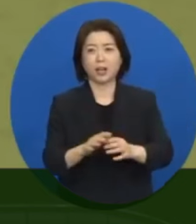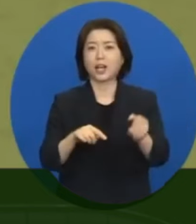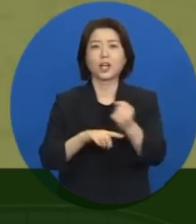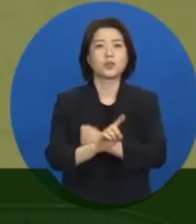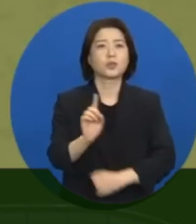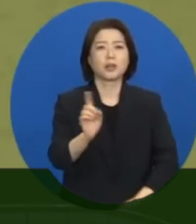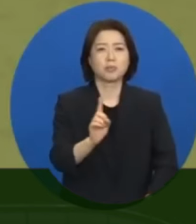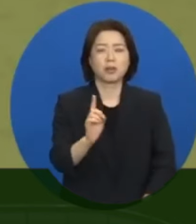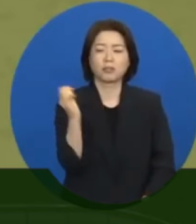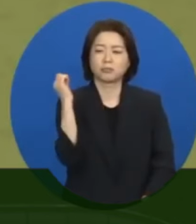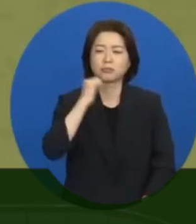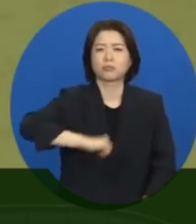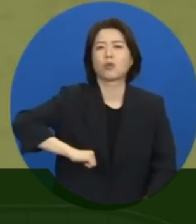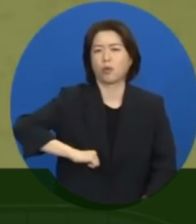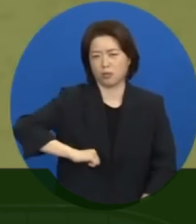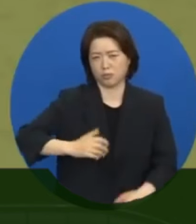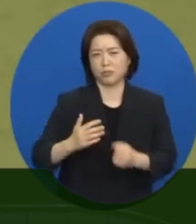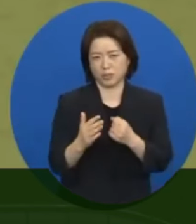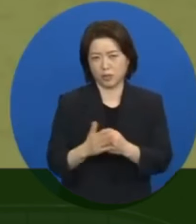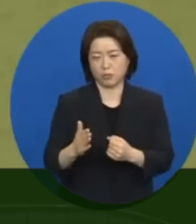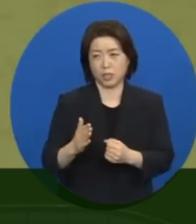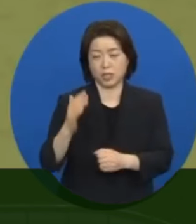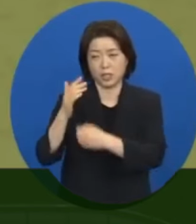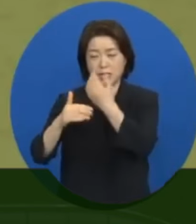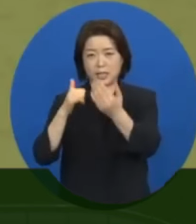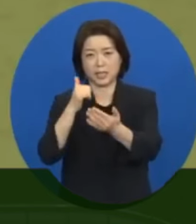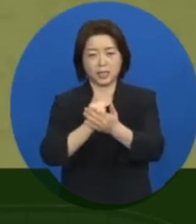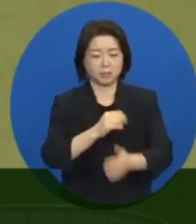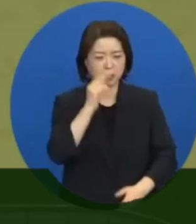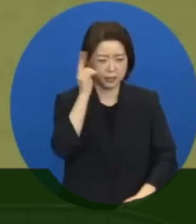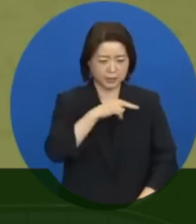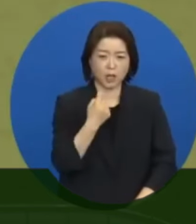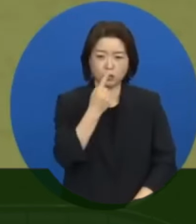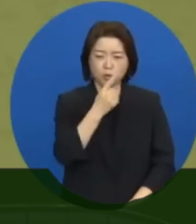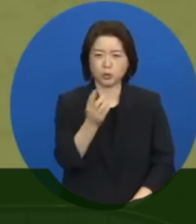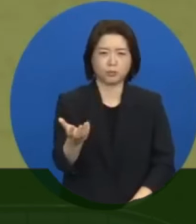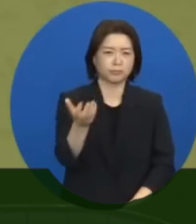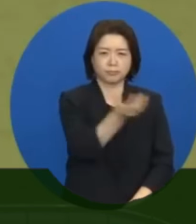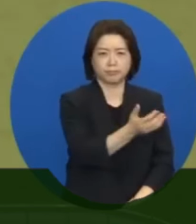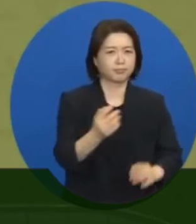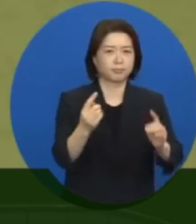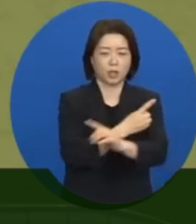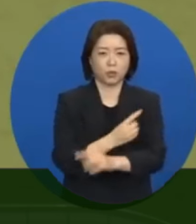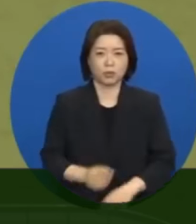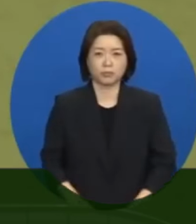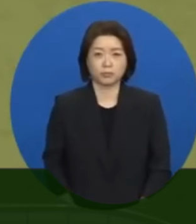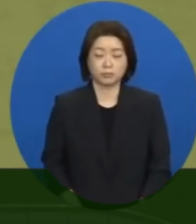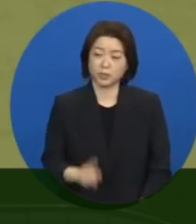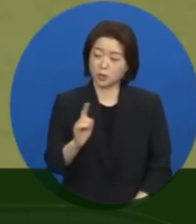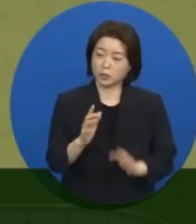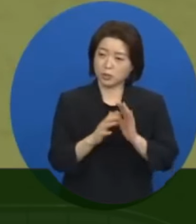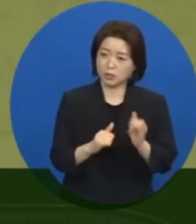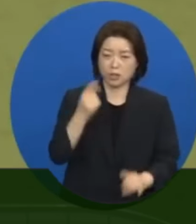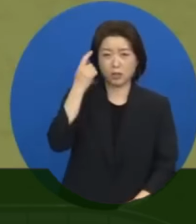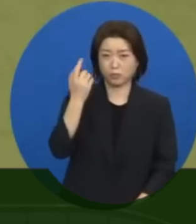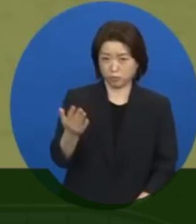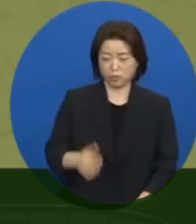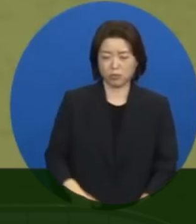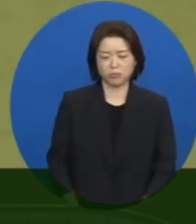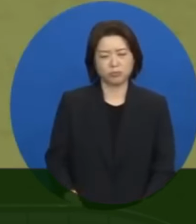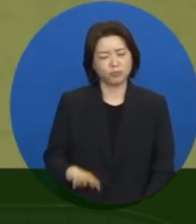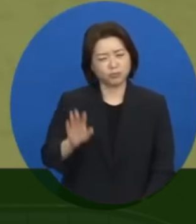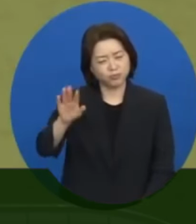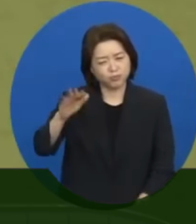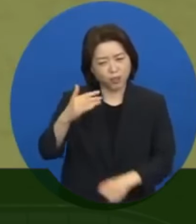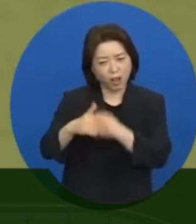거 불순종 때문이었습니다 어떤 분들은 묻습니다 신실하신 하나님께서 어떻게